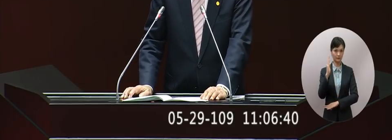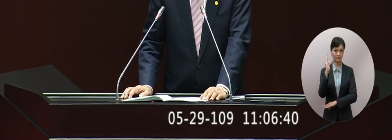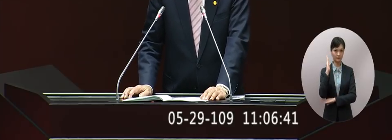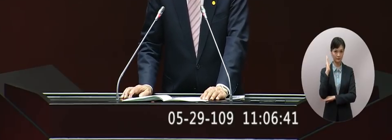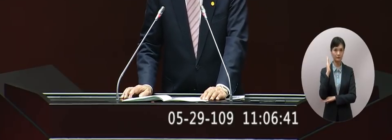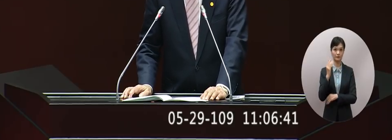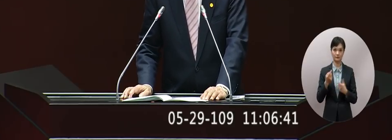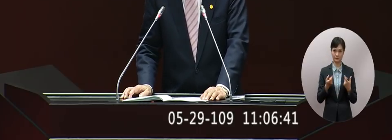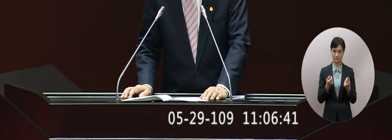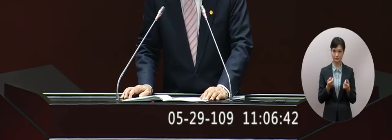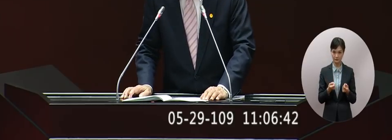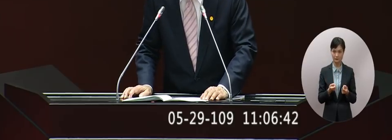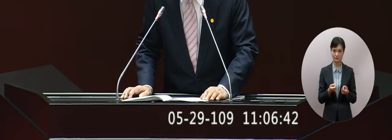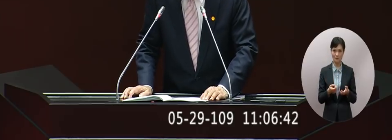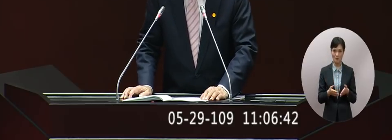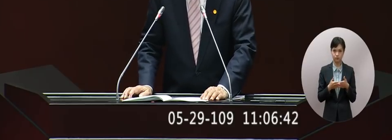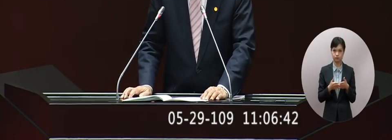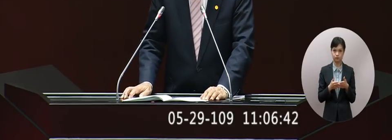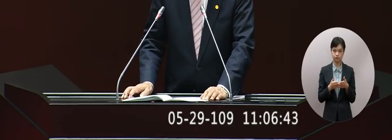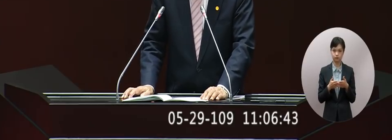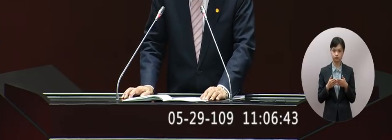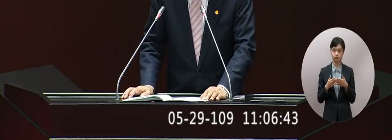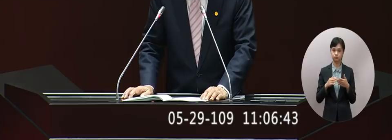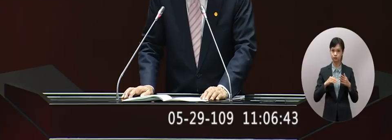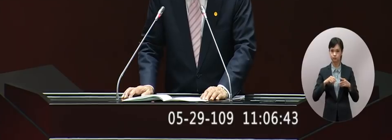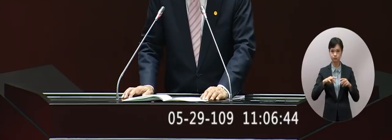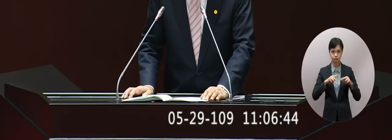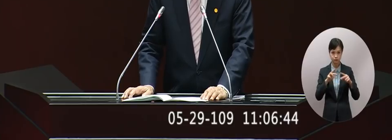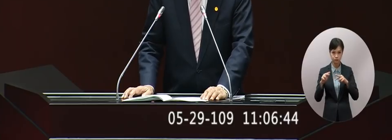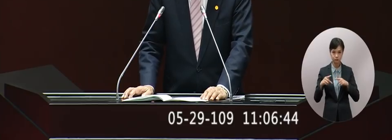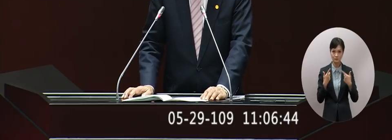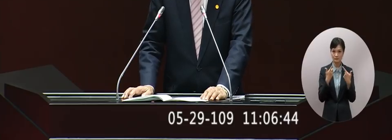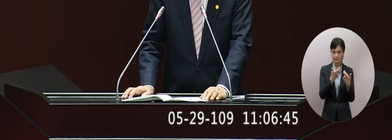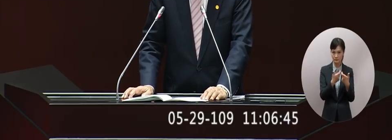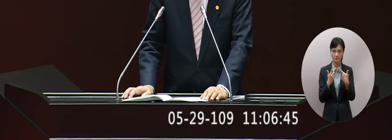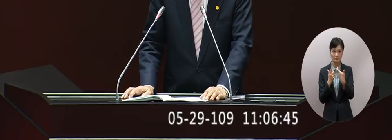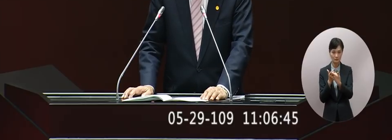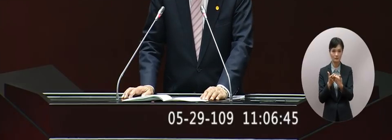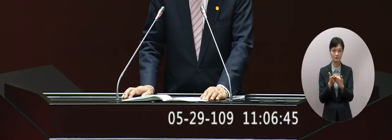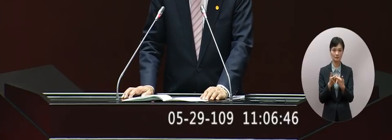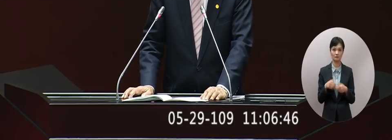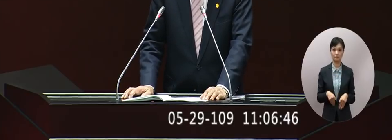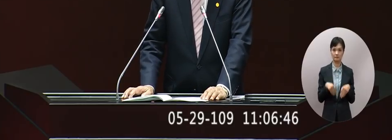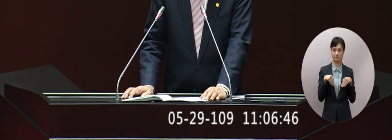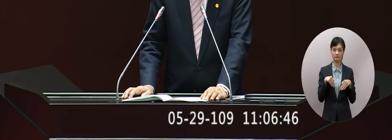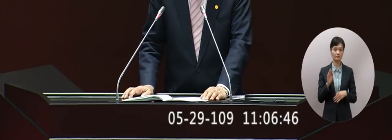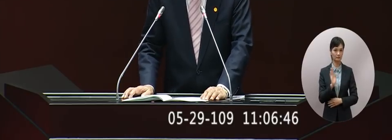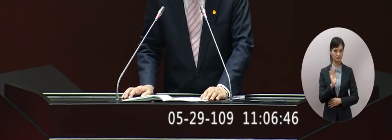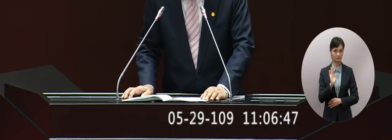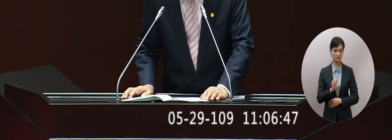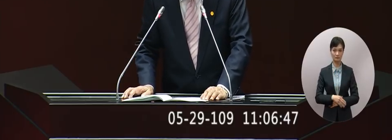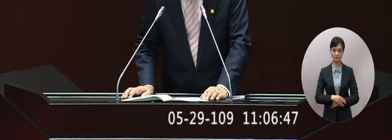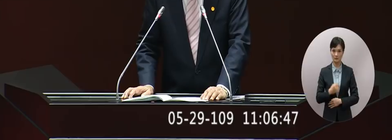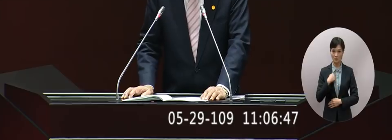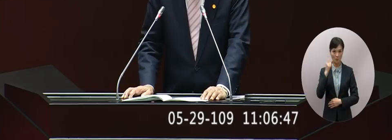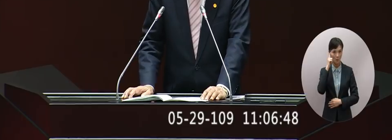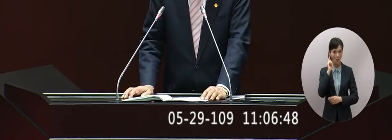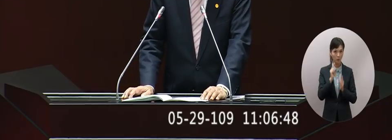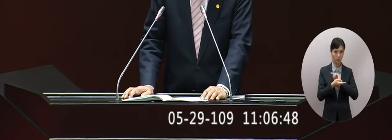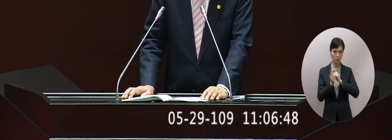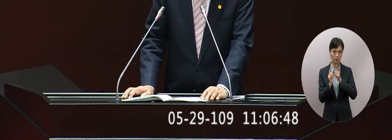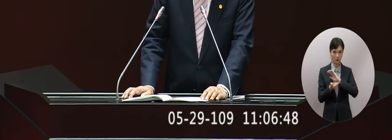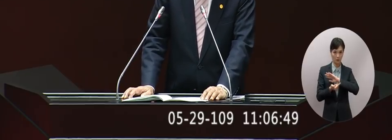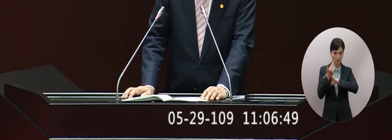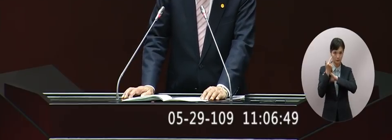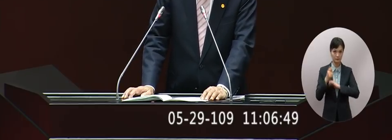也不能一成不动，政府也必须机动灵活。所以政